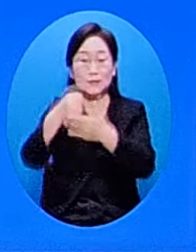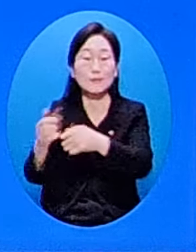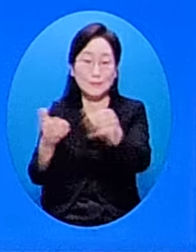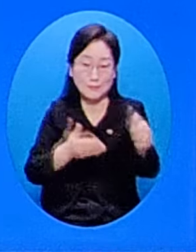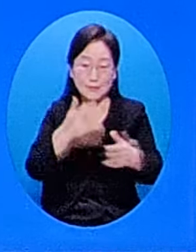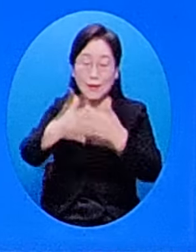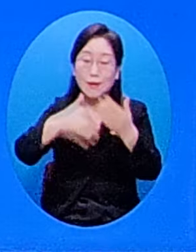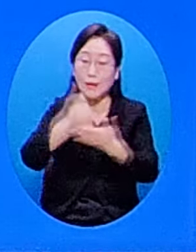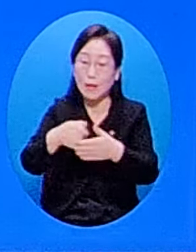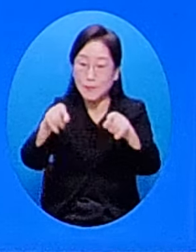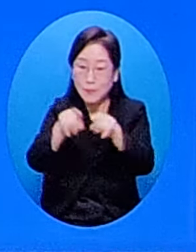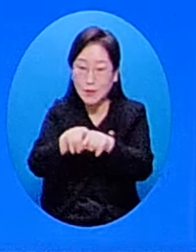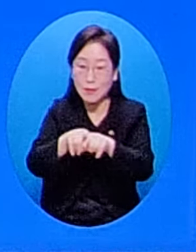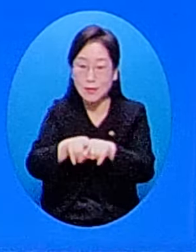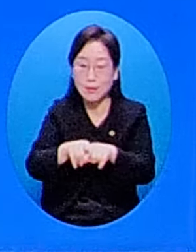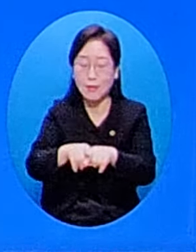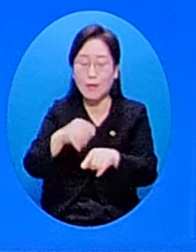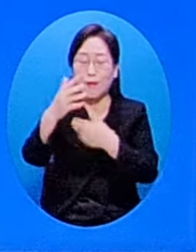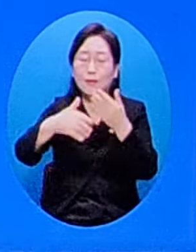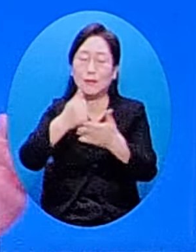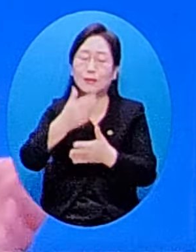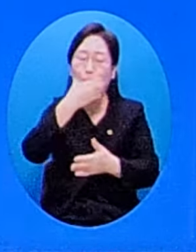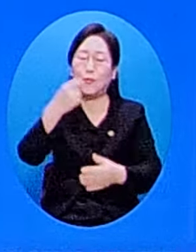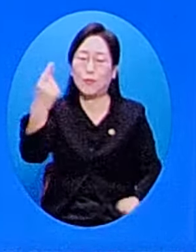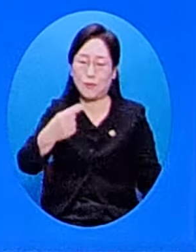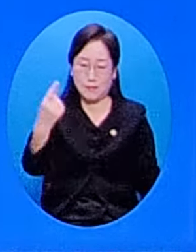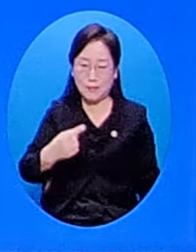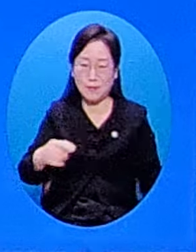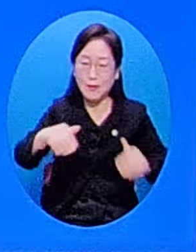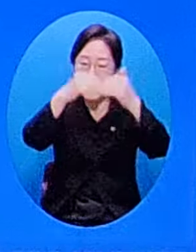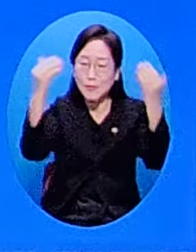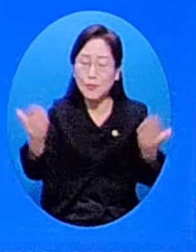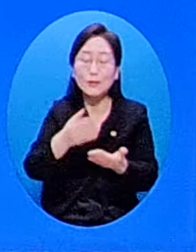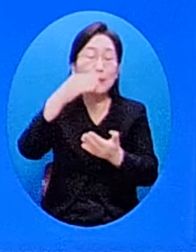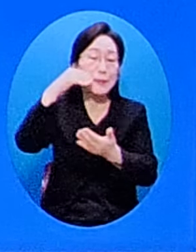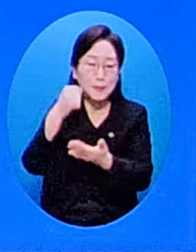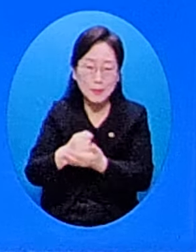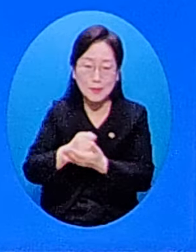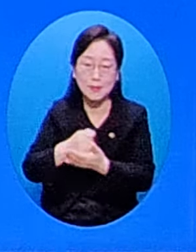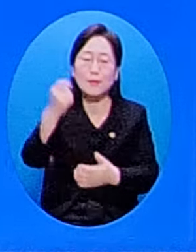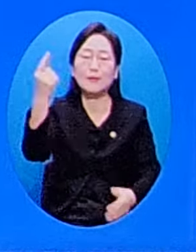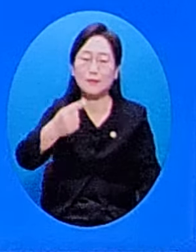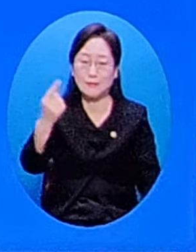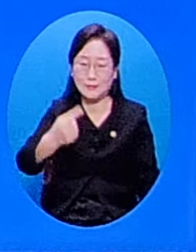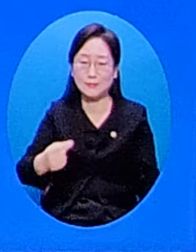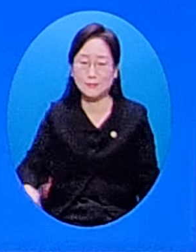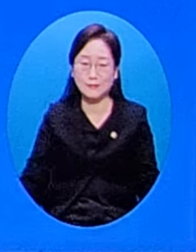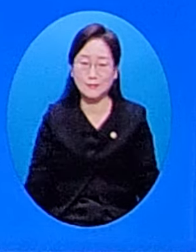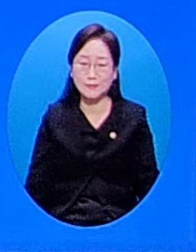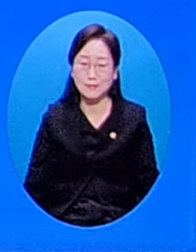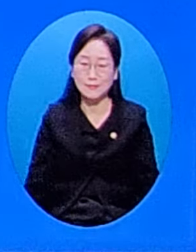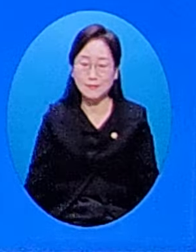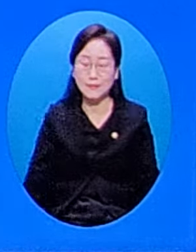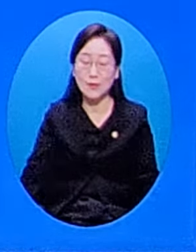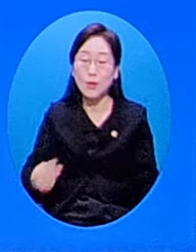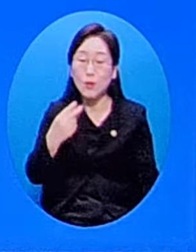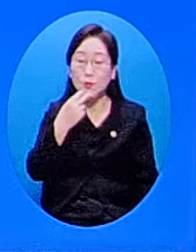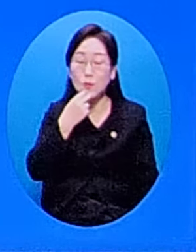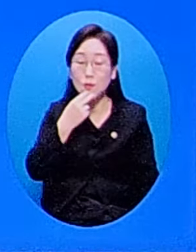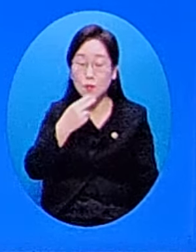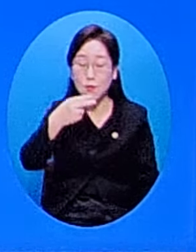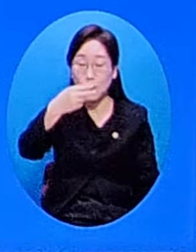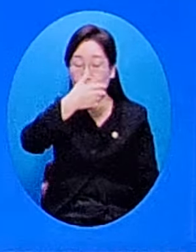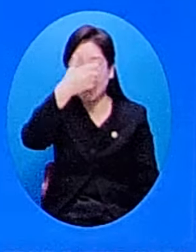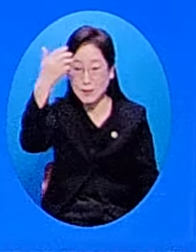하시면 물가에 심겨진 나무 같은 복을 받아서 범사에 형통이라고 하는 축복이 임하게 되는 것입니다. 요셉이 그런 축복을